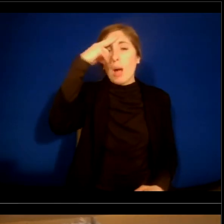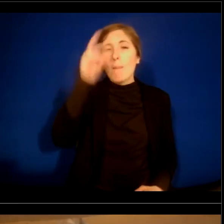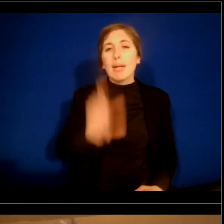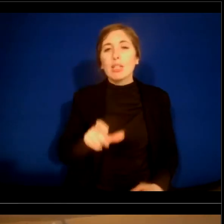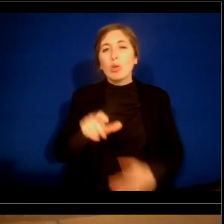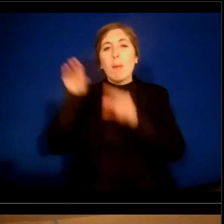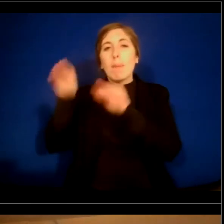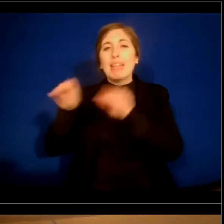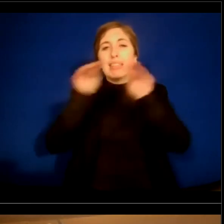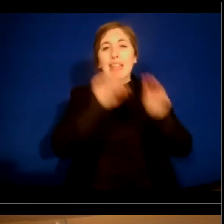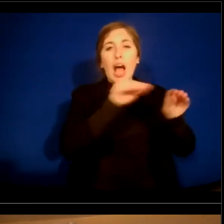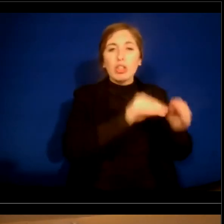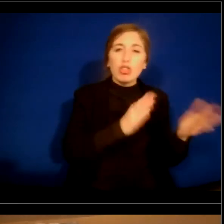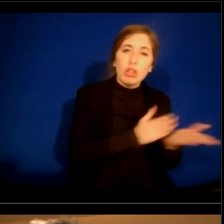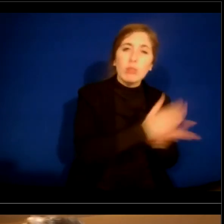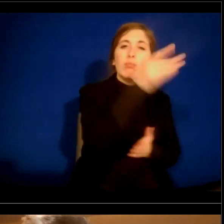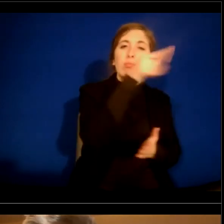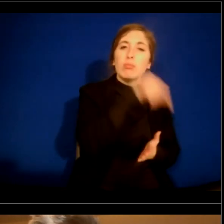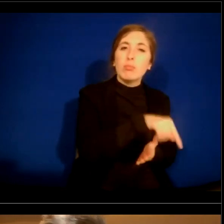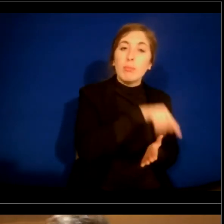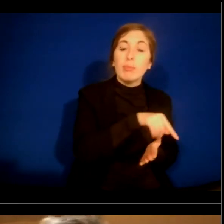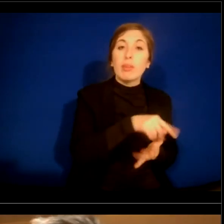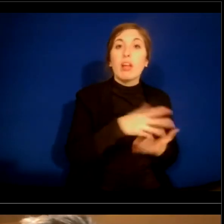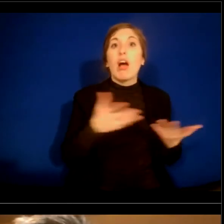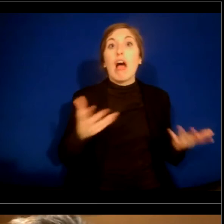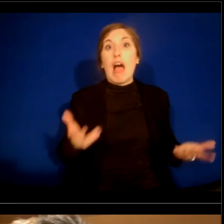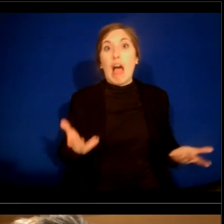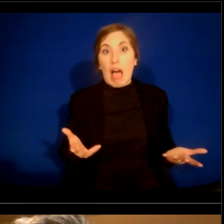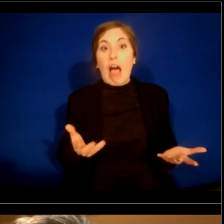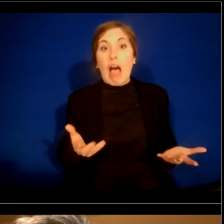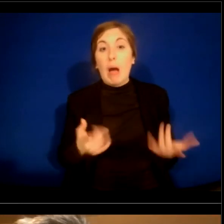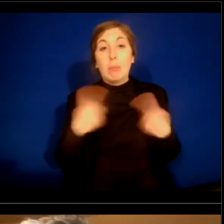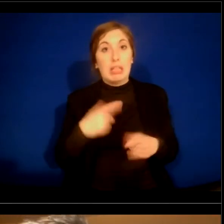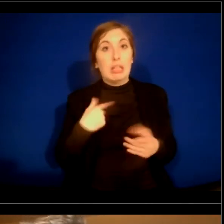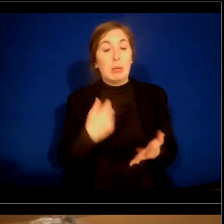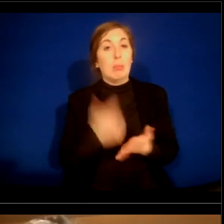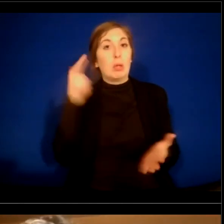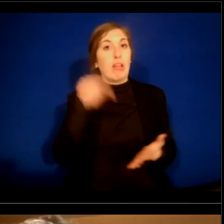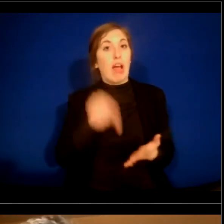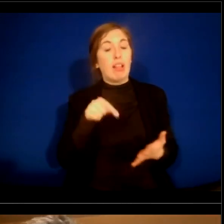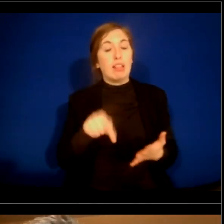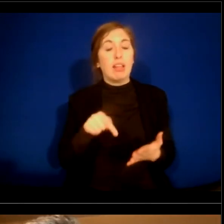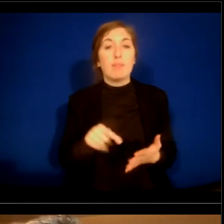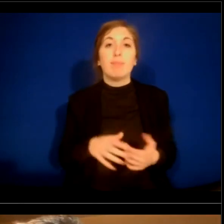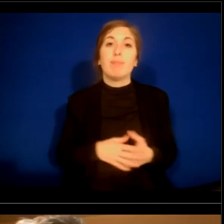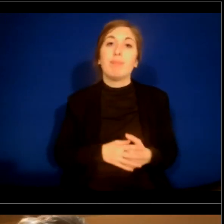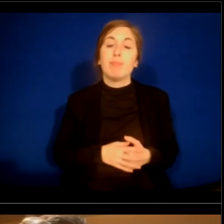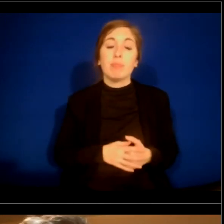do la buonanotte a tutti, diciamo, a nome dell'Ordine degli Psicologi della Lombardia.